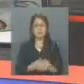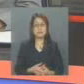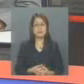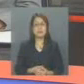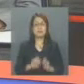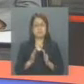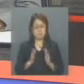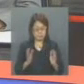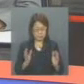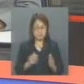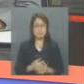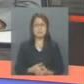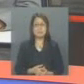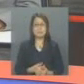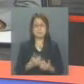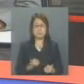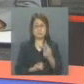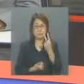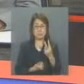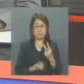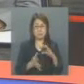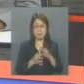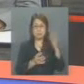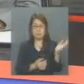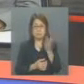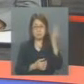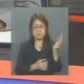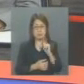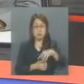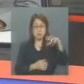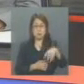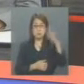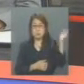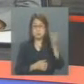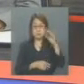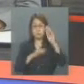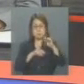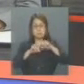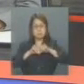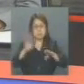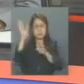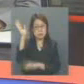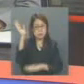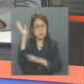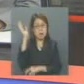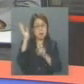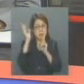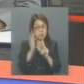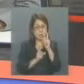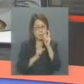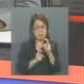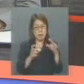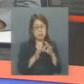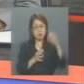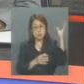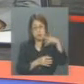คุณประภาพรนะคะช่วงนี้มาติดตามสภาพอากาศกันนะคะกรมอุตุนิยมวิทยายังคงประกาศเตือนภาคใต้ตอนล่างให้ระวังอันตรายจากฟ้าฝนและคลื่นลม